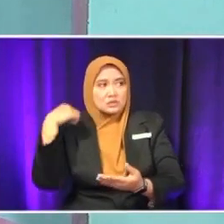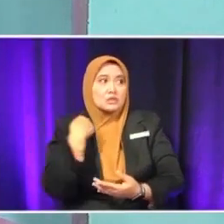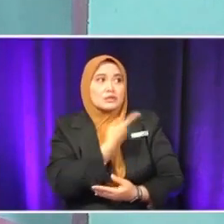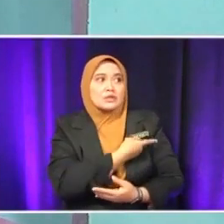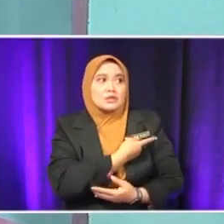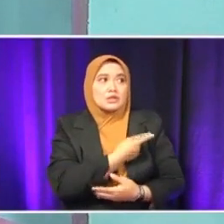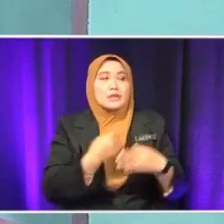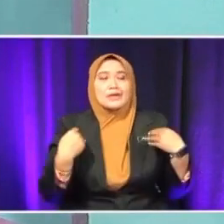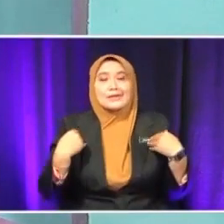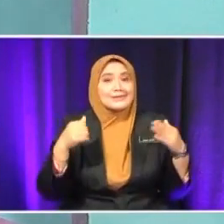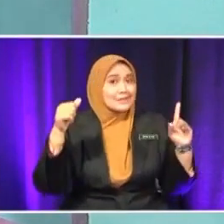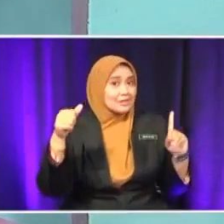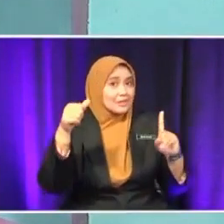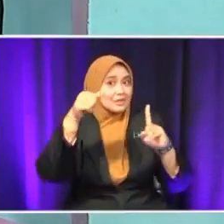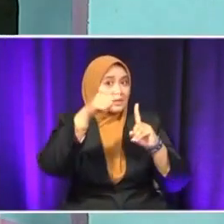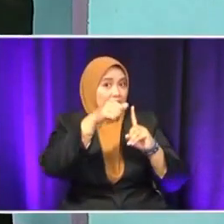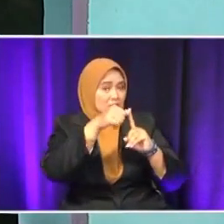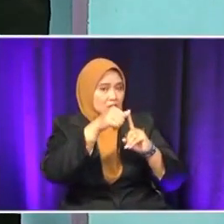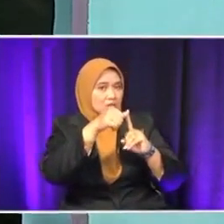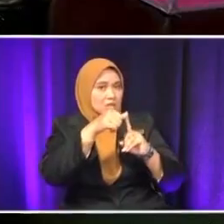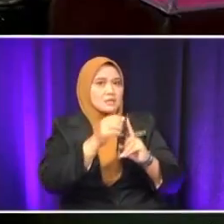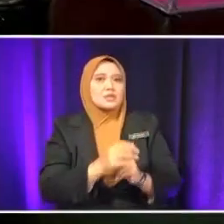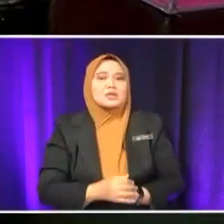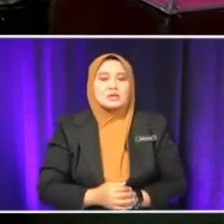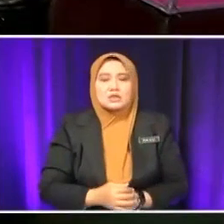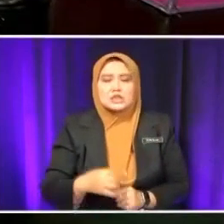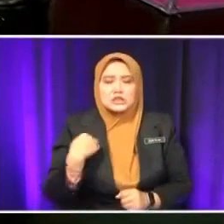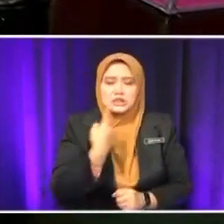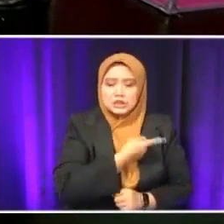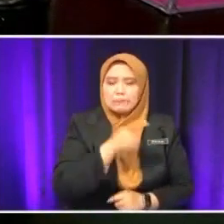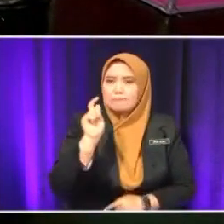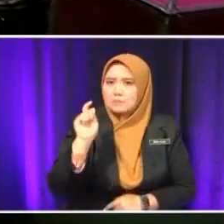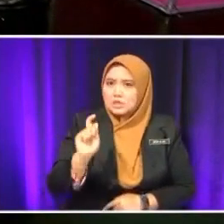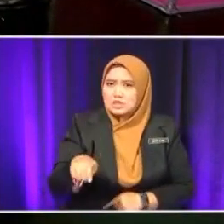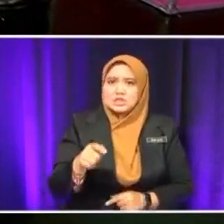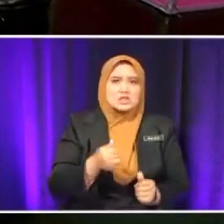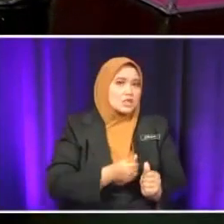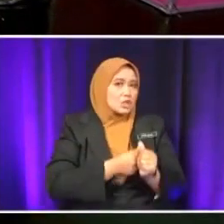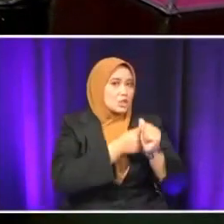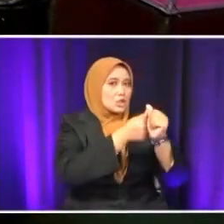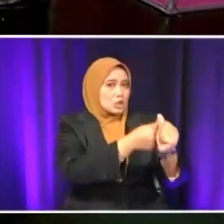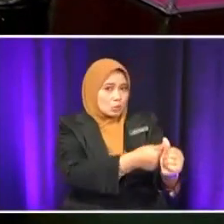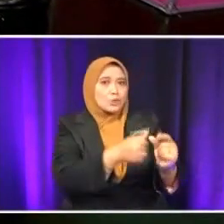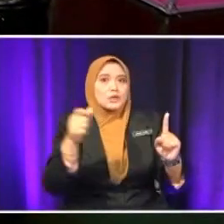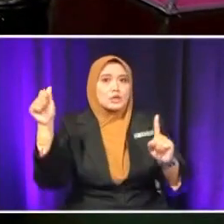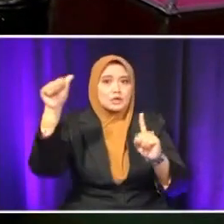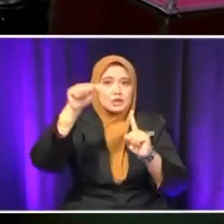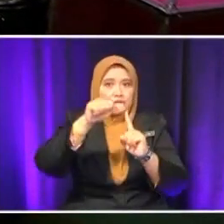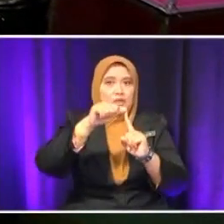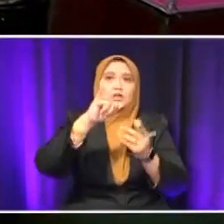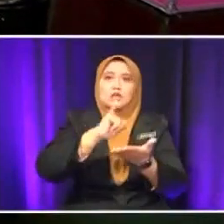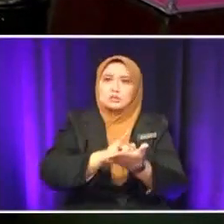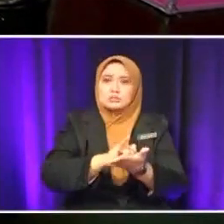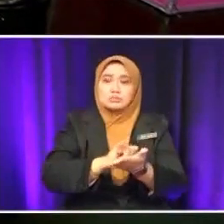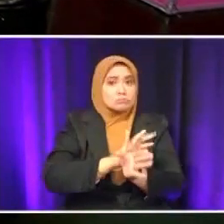sesuatu. Dan kalau kita ada arah, kita tak boleh lawan arah tu. Kita kena ikut arah itu. Okey. Baik. Baik.